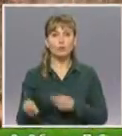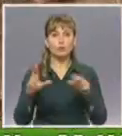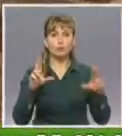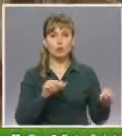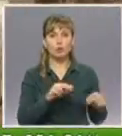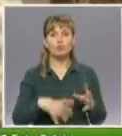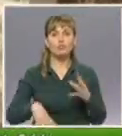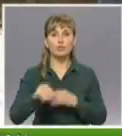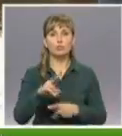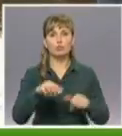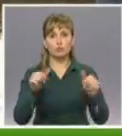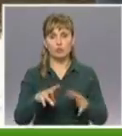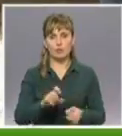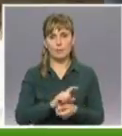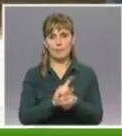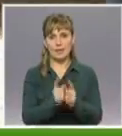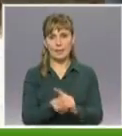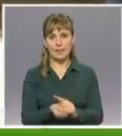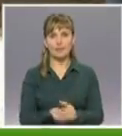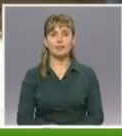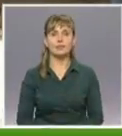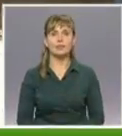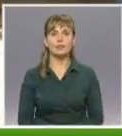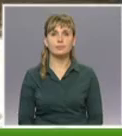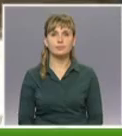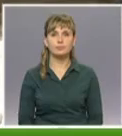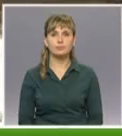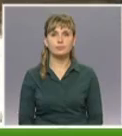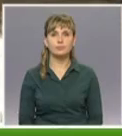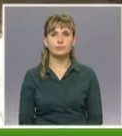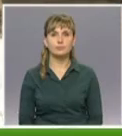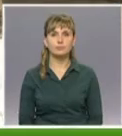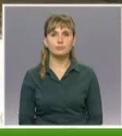принесет удачу всем, кто решится на перемены. Ардак Камал, Искендер Тогузбаев, телеканал Алматы.